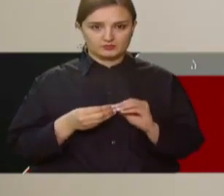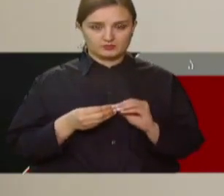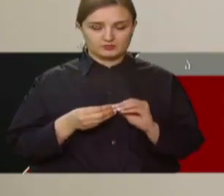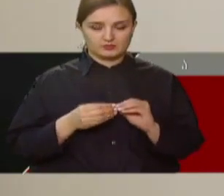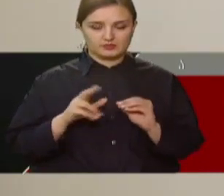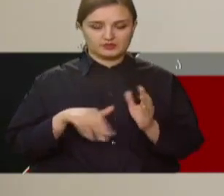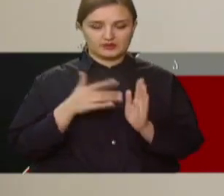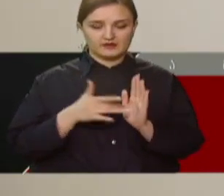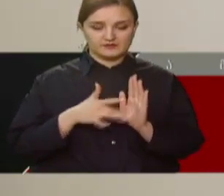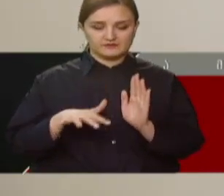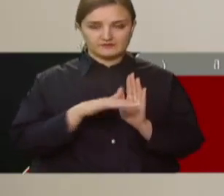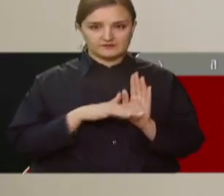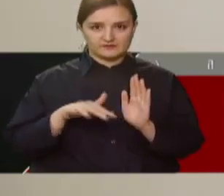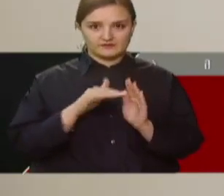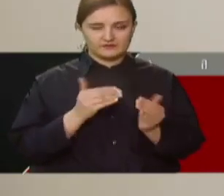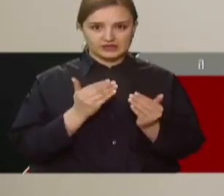ქვეყნის